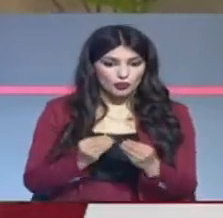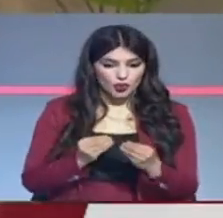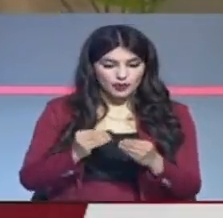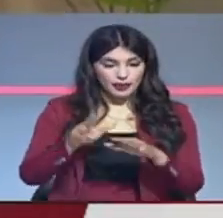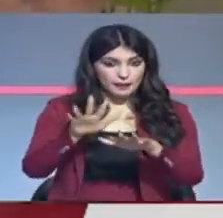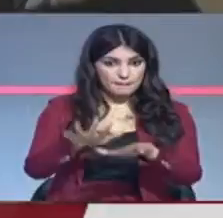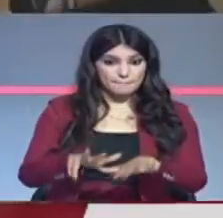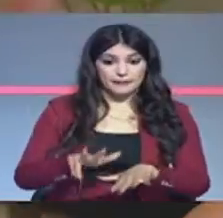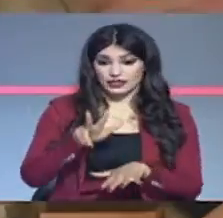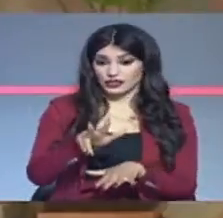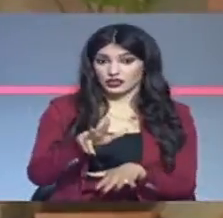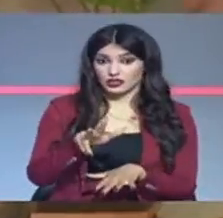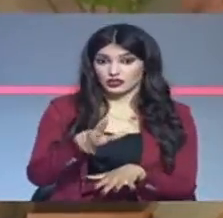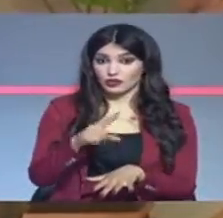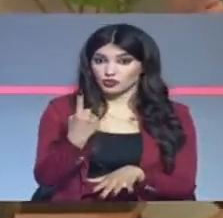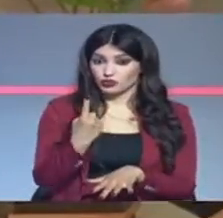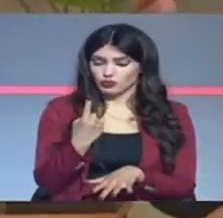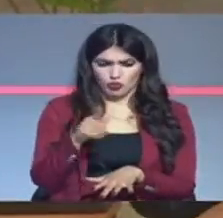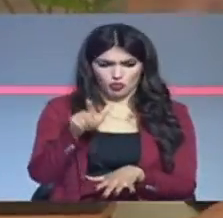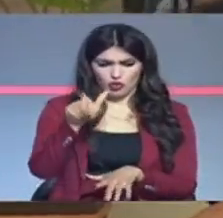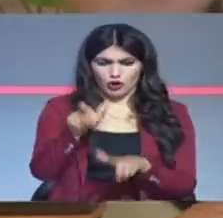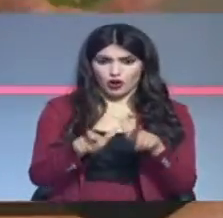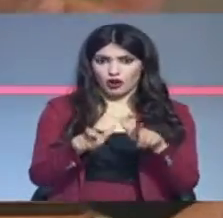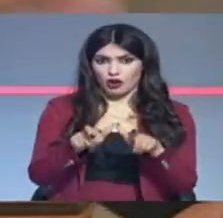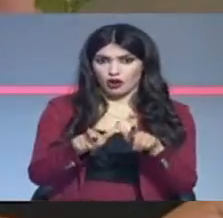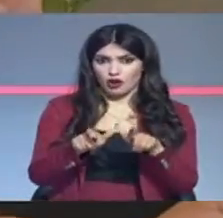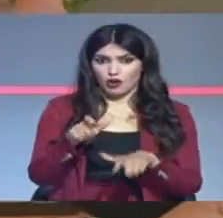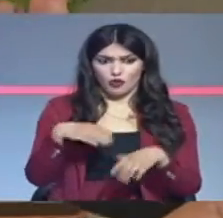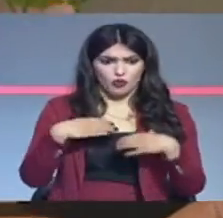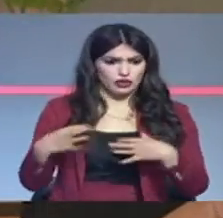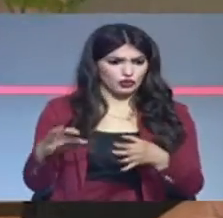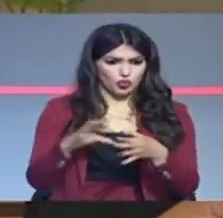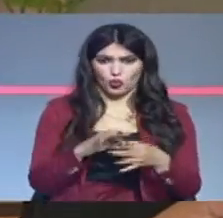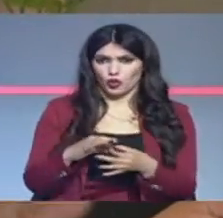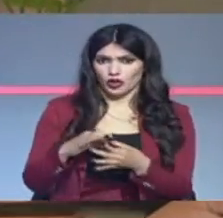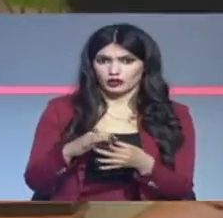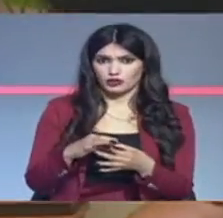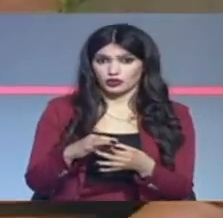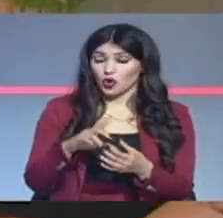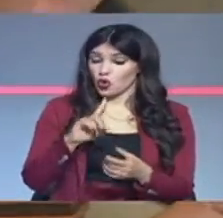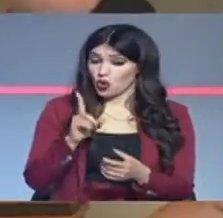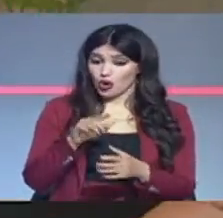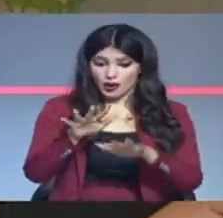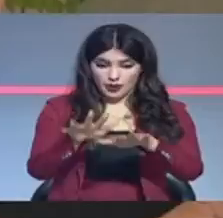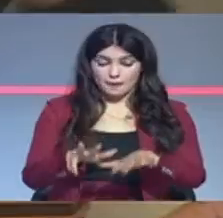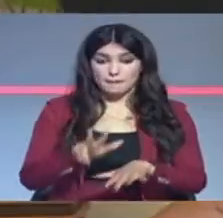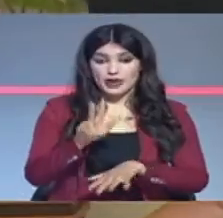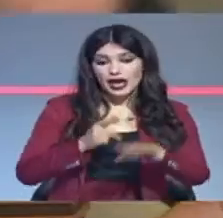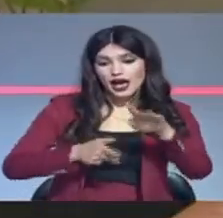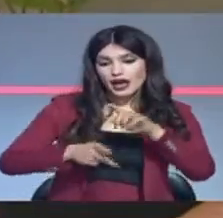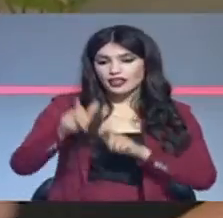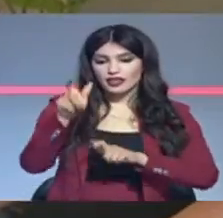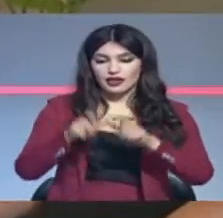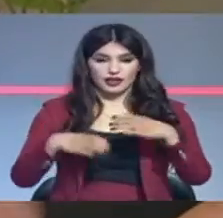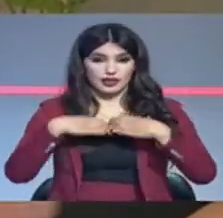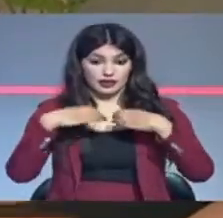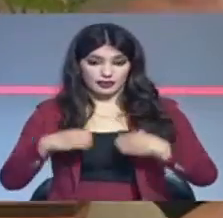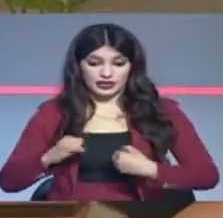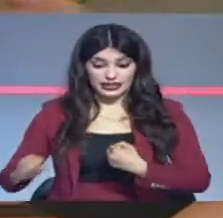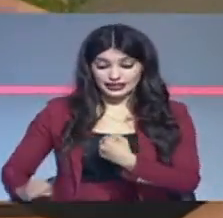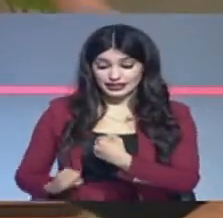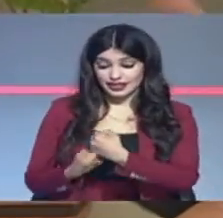المجلس 11 اليوم الاغلبيه المدعمه